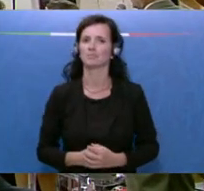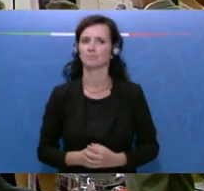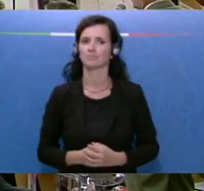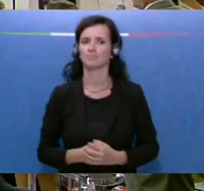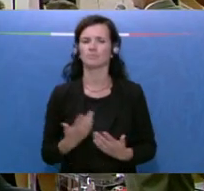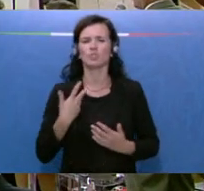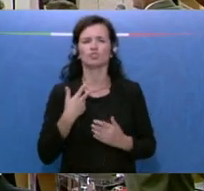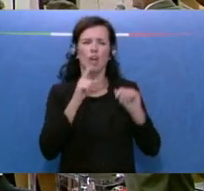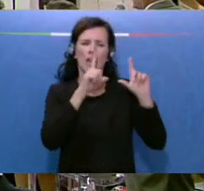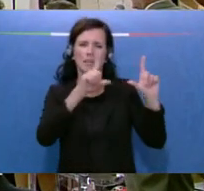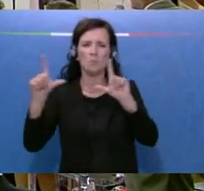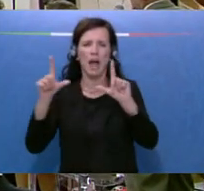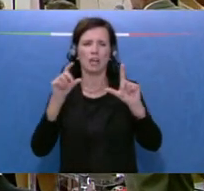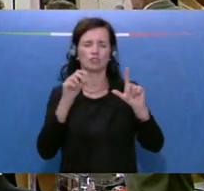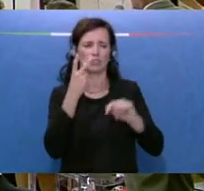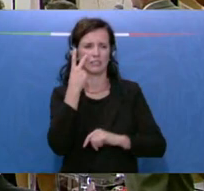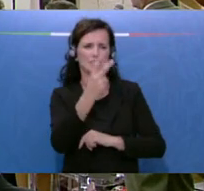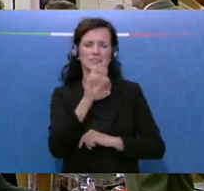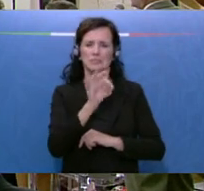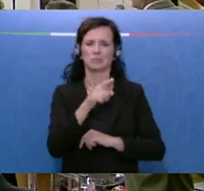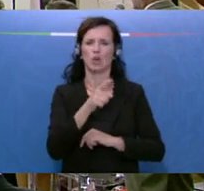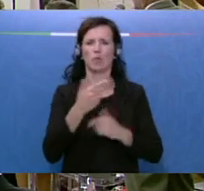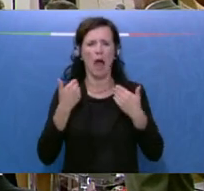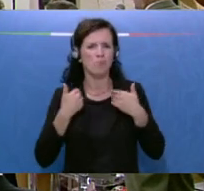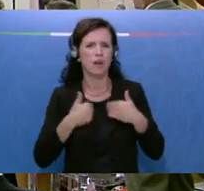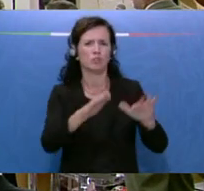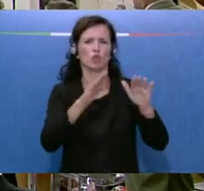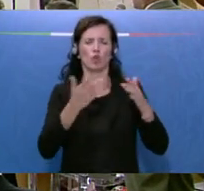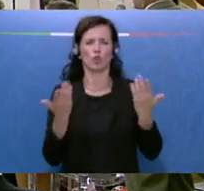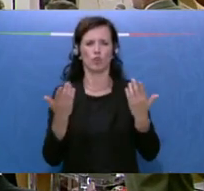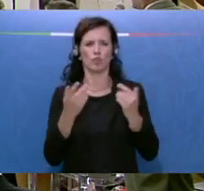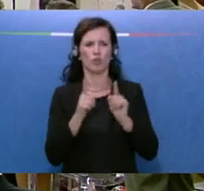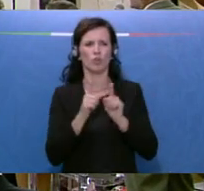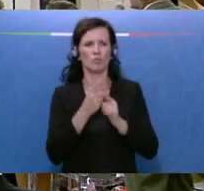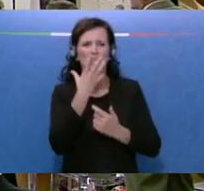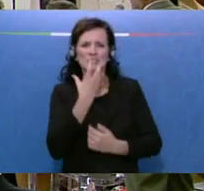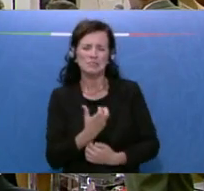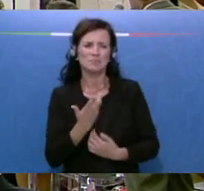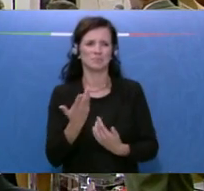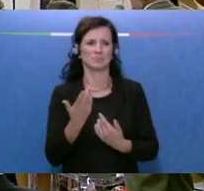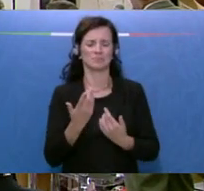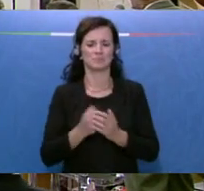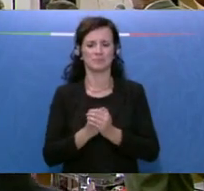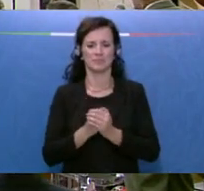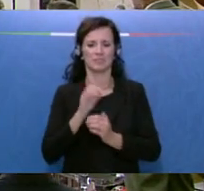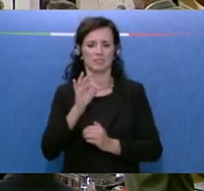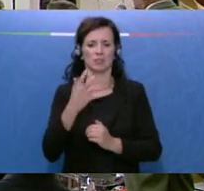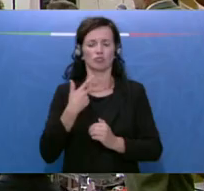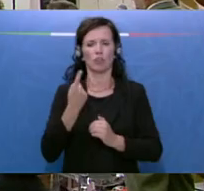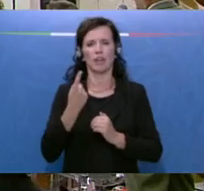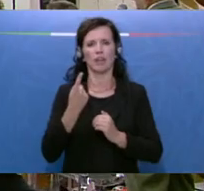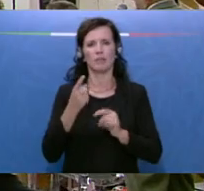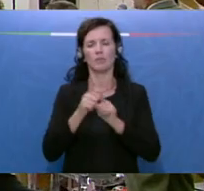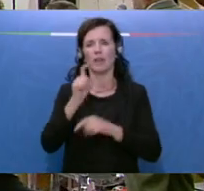abbandono in cui versa camp arena in questi giorni che praticamente era un pezzo d'italia in afghanistan per tanti